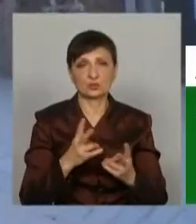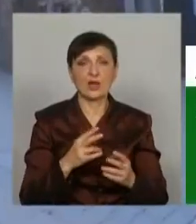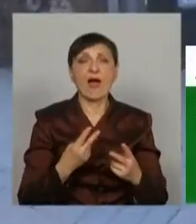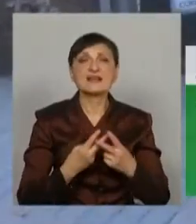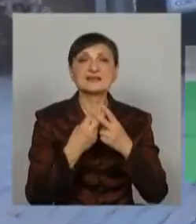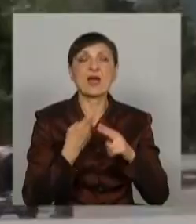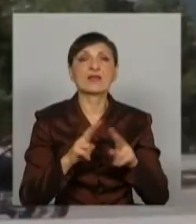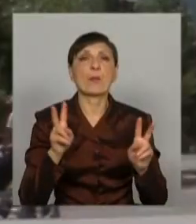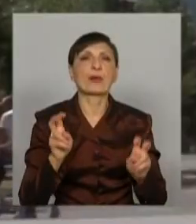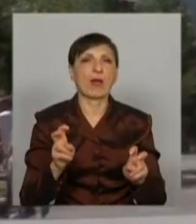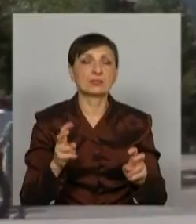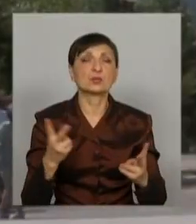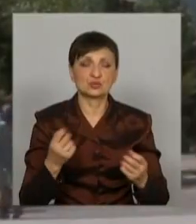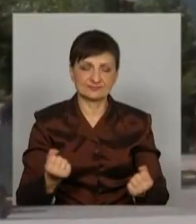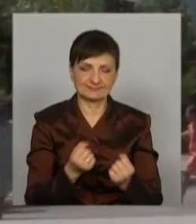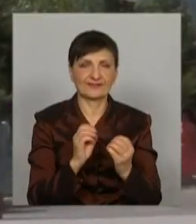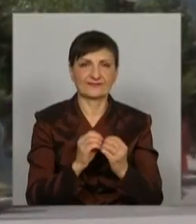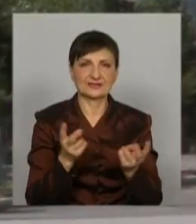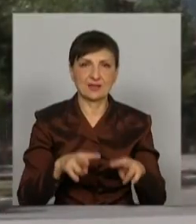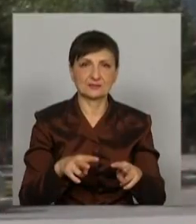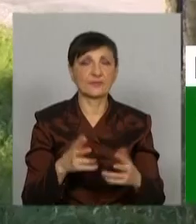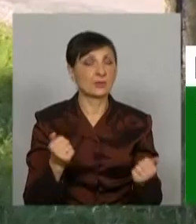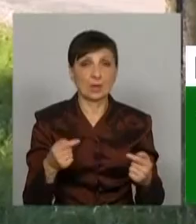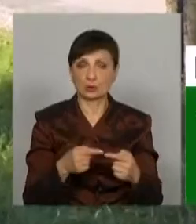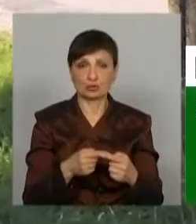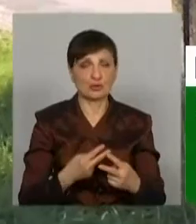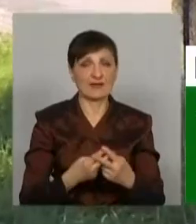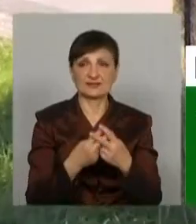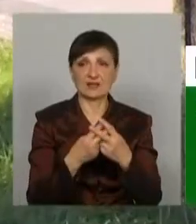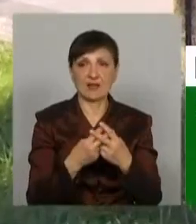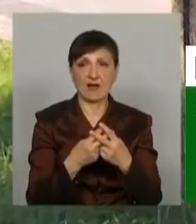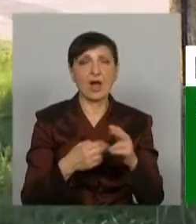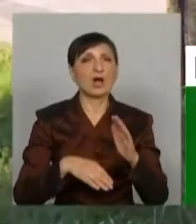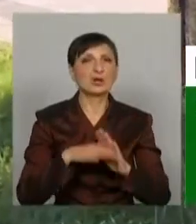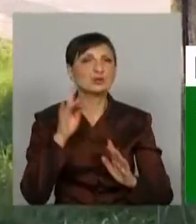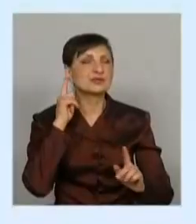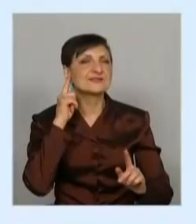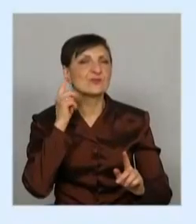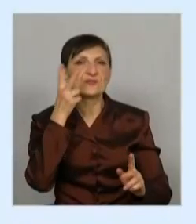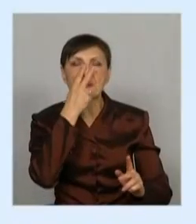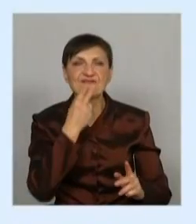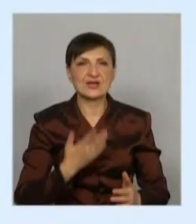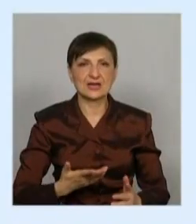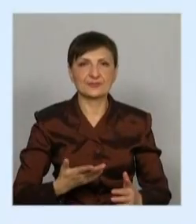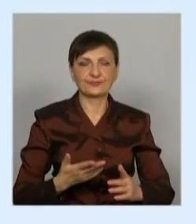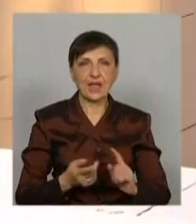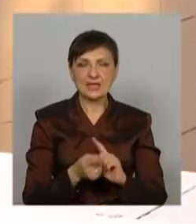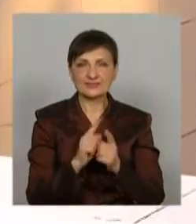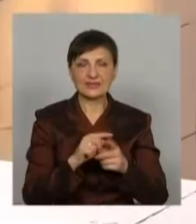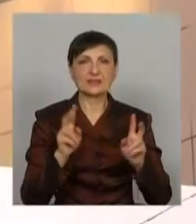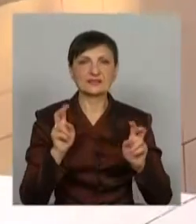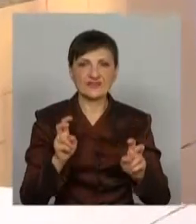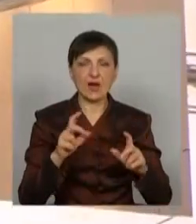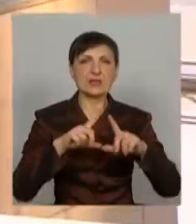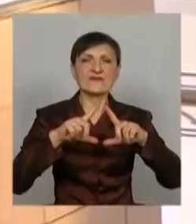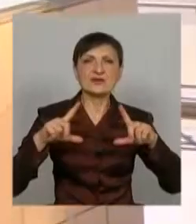думаю что этот бренд нужно поддержит без вариантов астана астана лучше звучите все привыкли на изменение названий вывесок